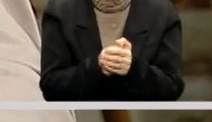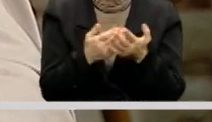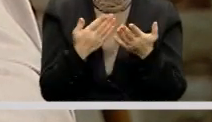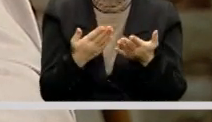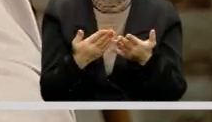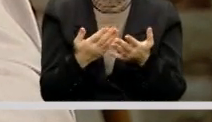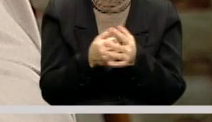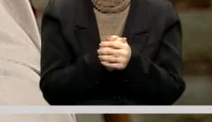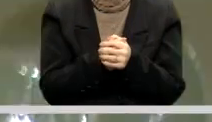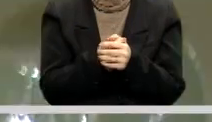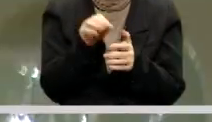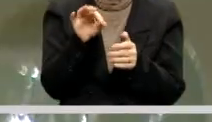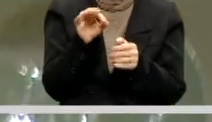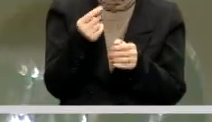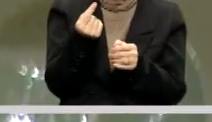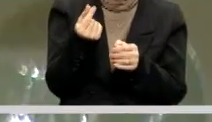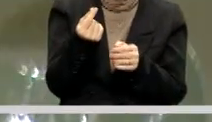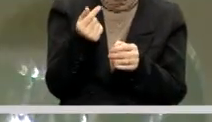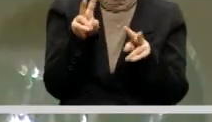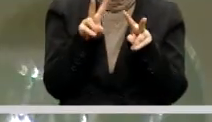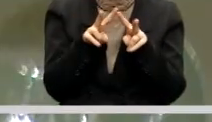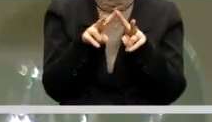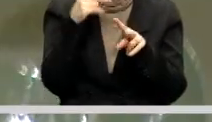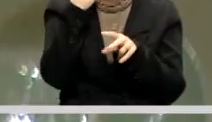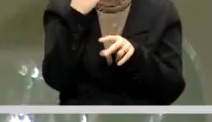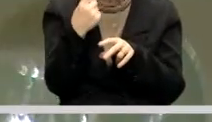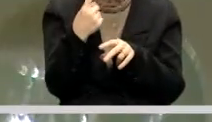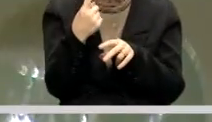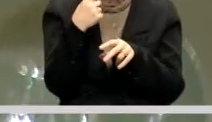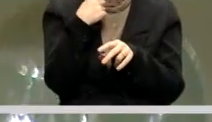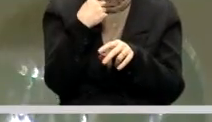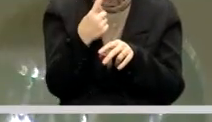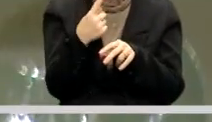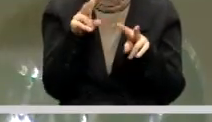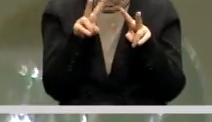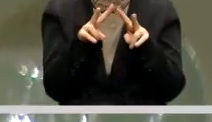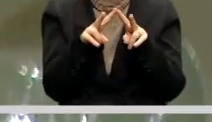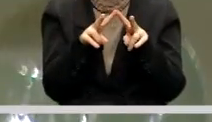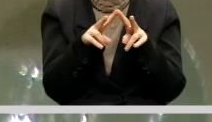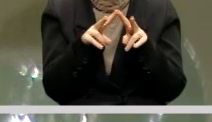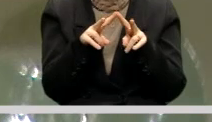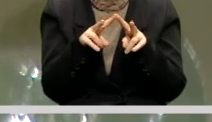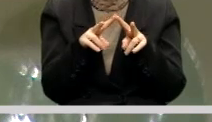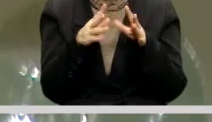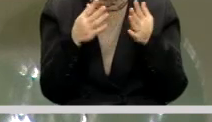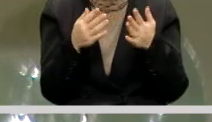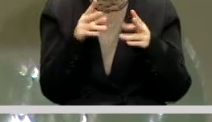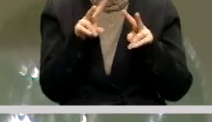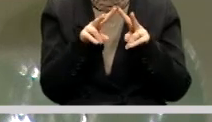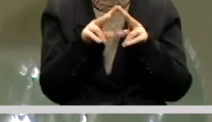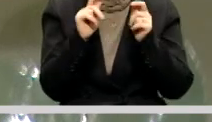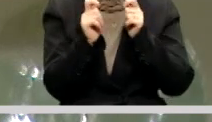Peki o zaman şimdi birazcık daha böyle mevsimlere göre dedik. Mevsimden devam ediyor olsak, şimdi bu mevsim geçişleri